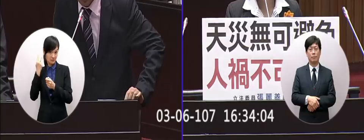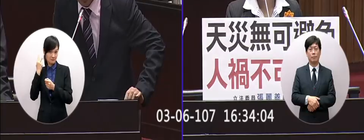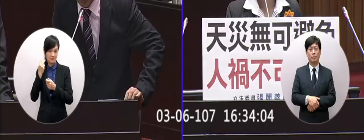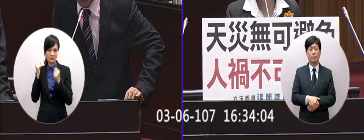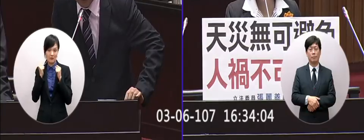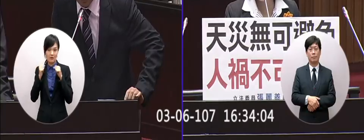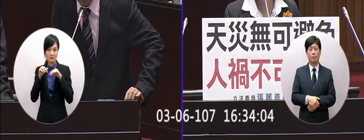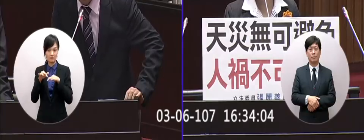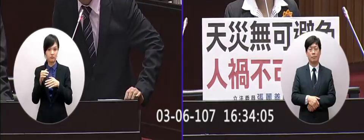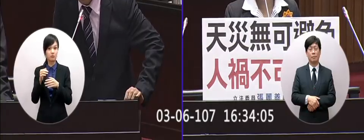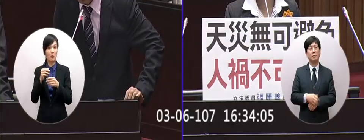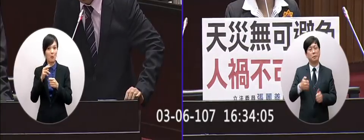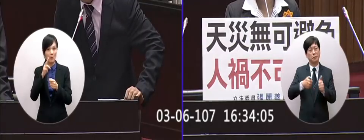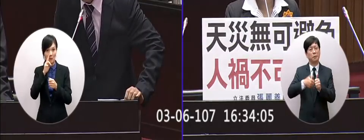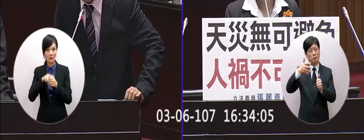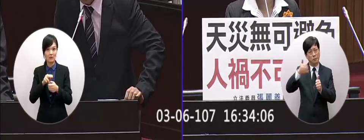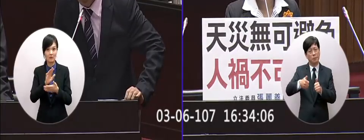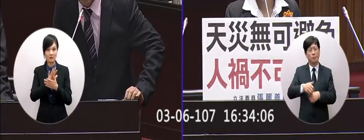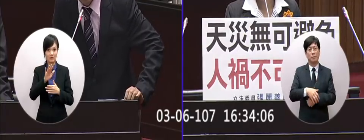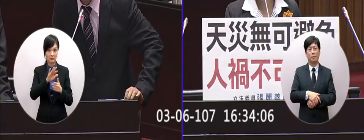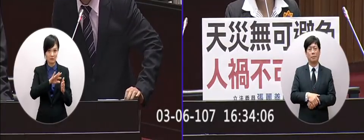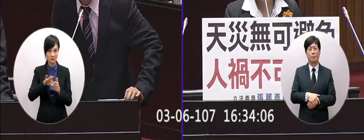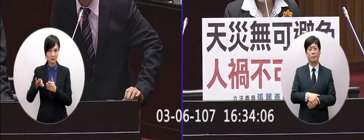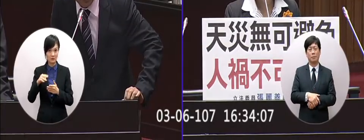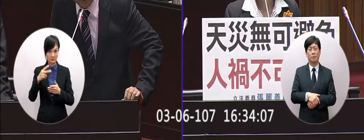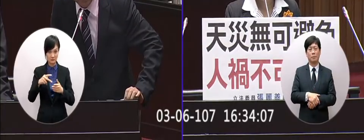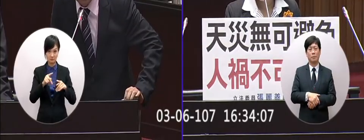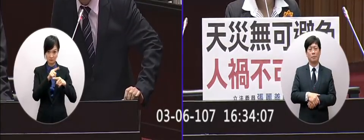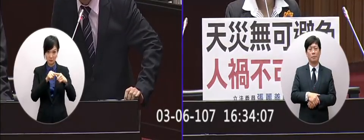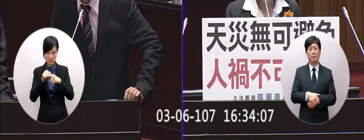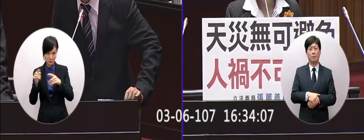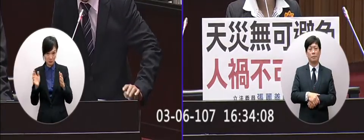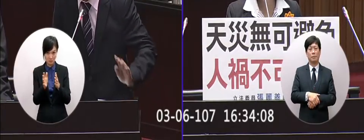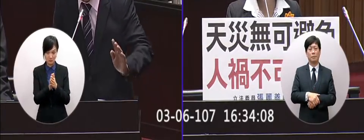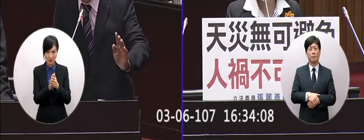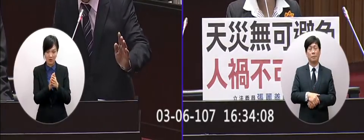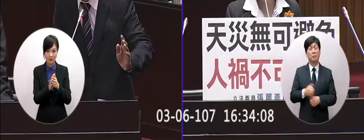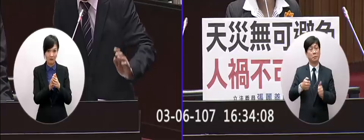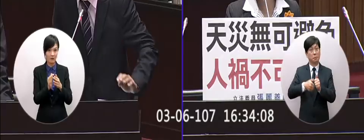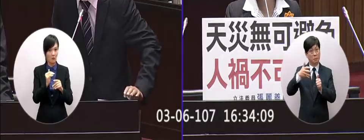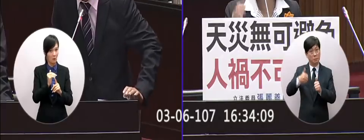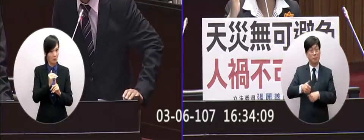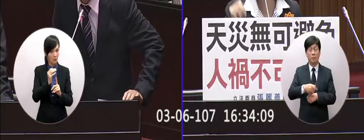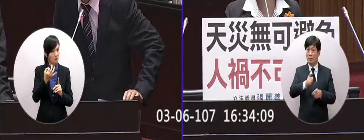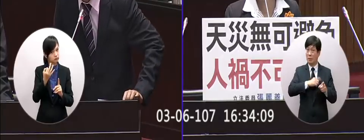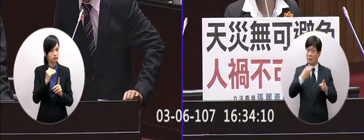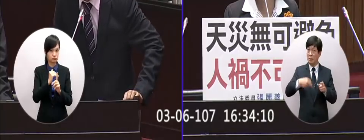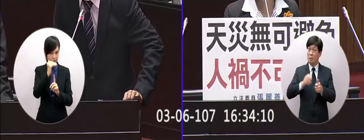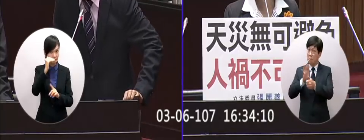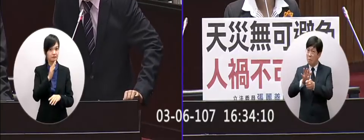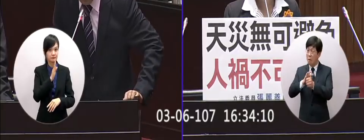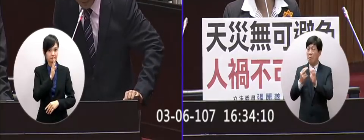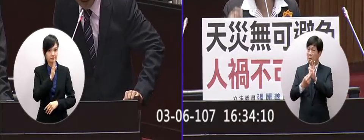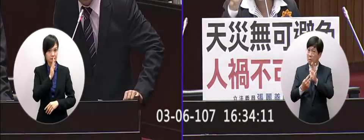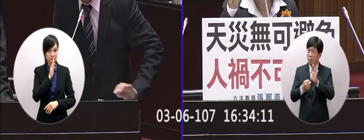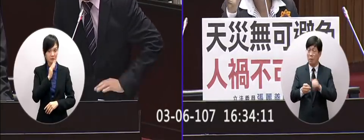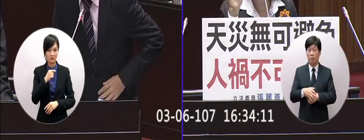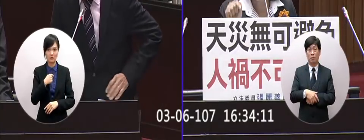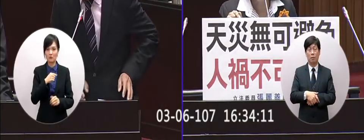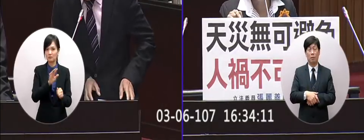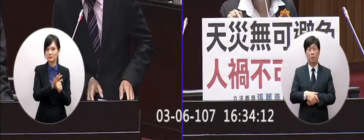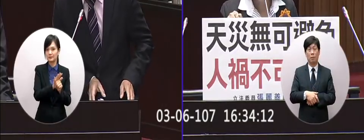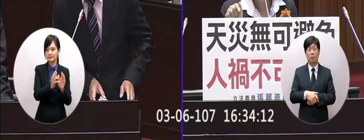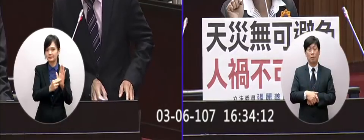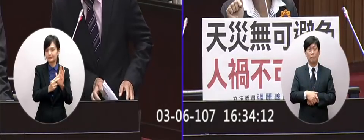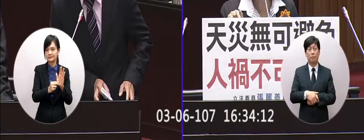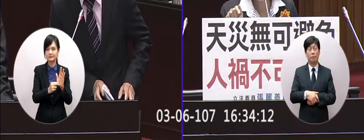过去5年 副主委 担任总经理的平均价格，这100%确认。 副主委， 为什么？因为 你还要帮他讲话， 我不是 有哪一